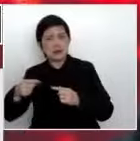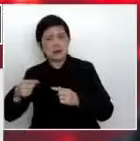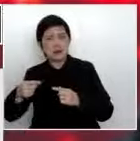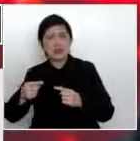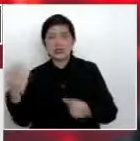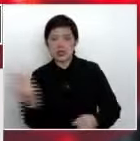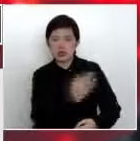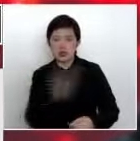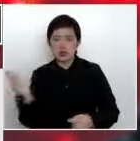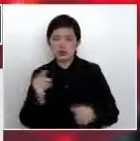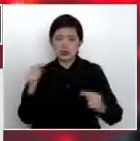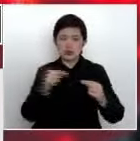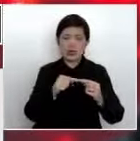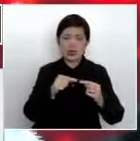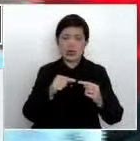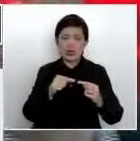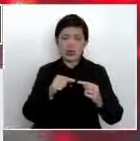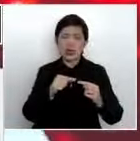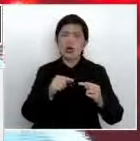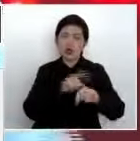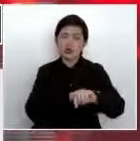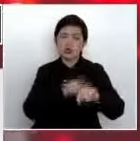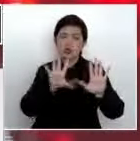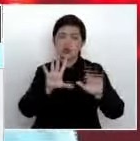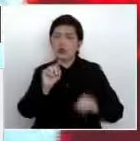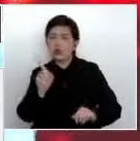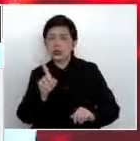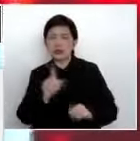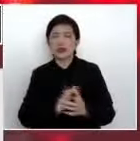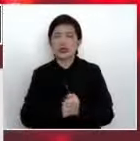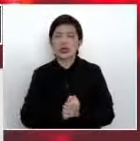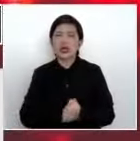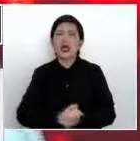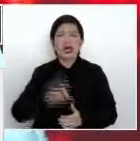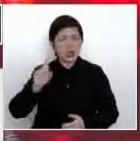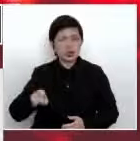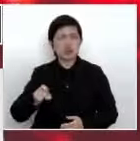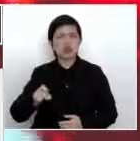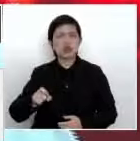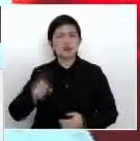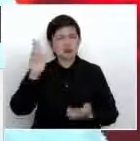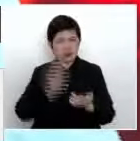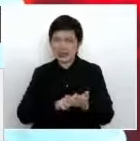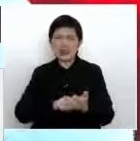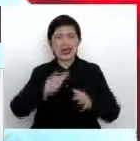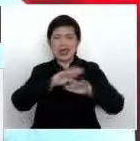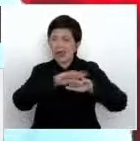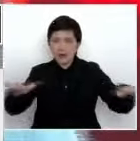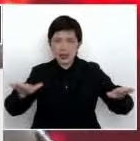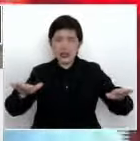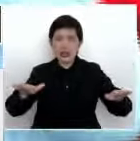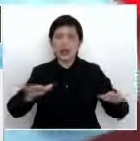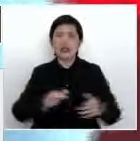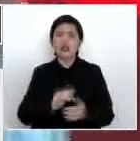jaraknya 10 menit dan harus dipastikan kemudian dipastikan keamanan supaya